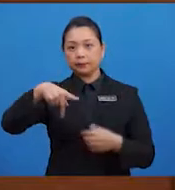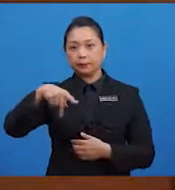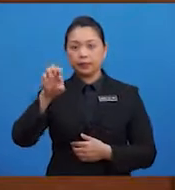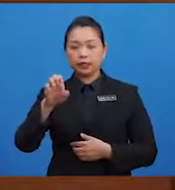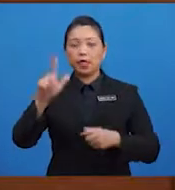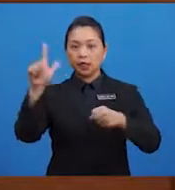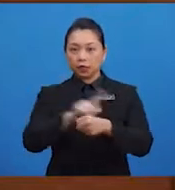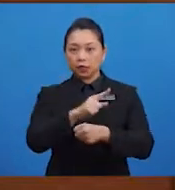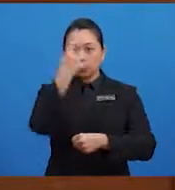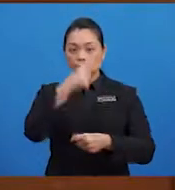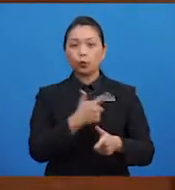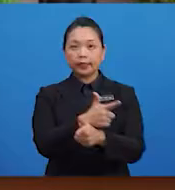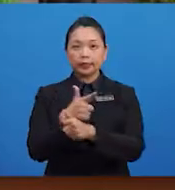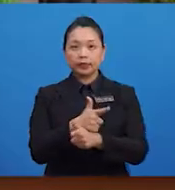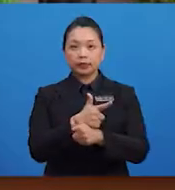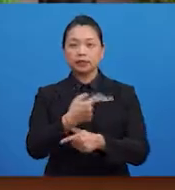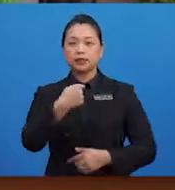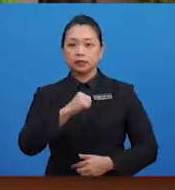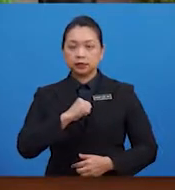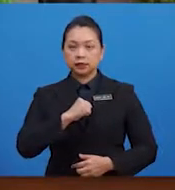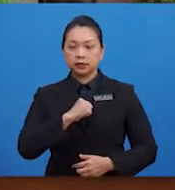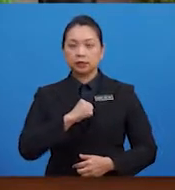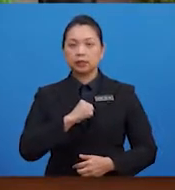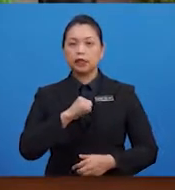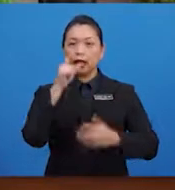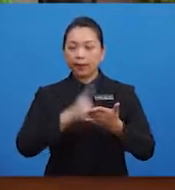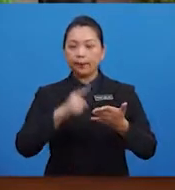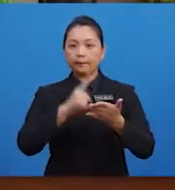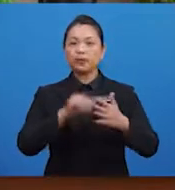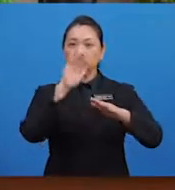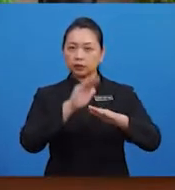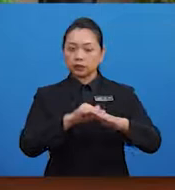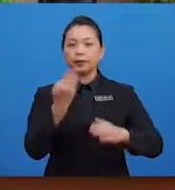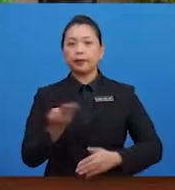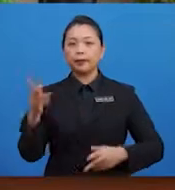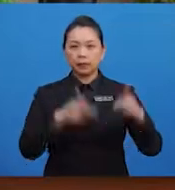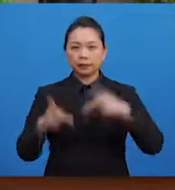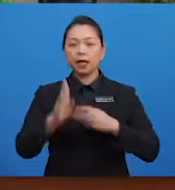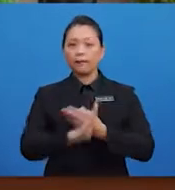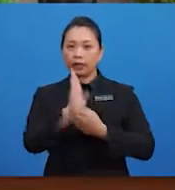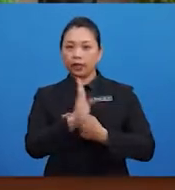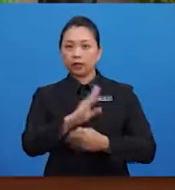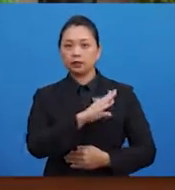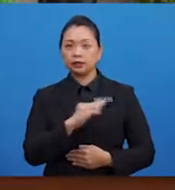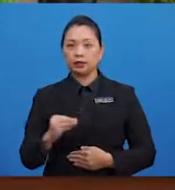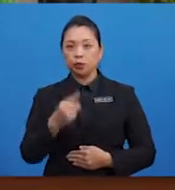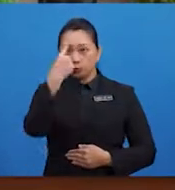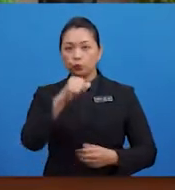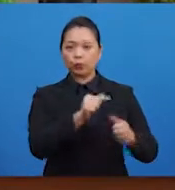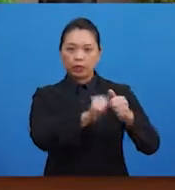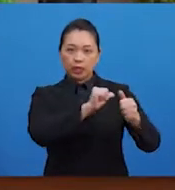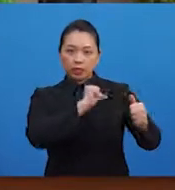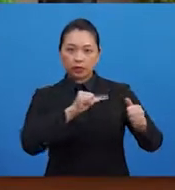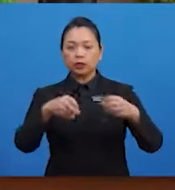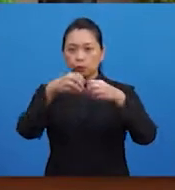diperlukan untuk melindungi personel dari sebarang sentuhan bahan kimia yang berbahaya dan juga untuk mengelakkan